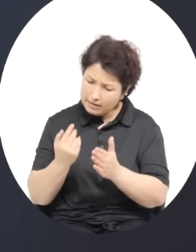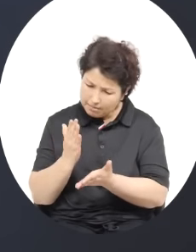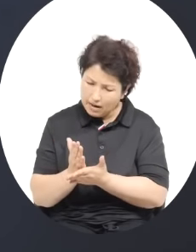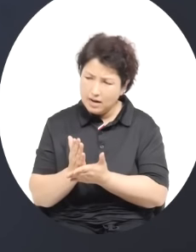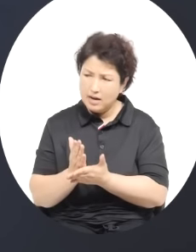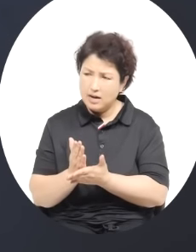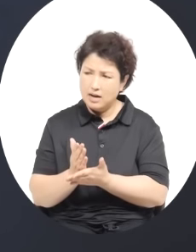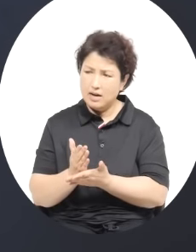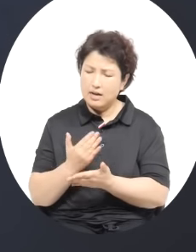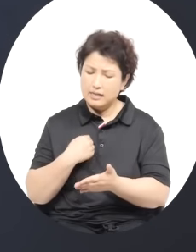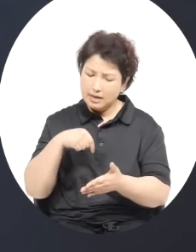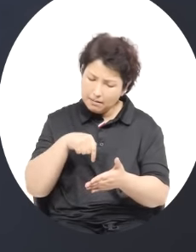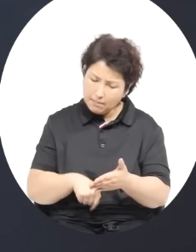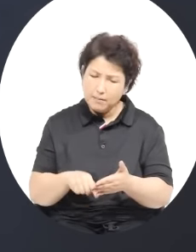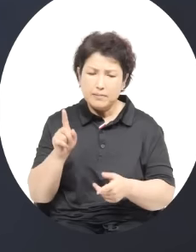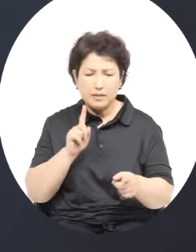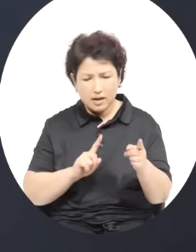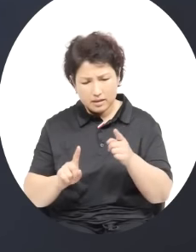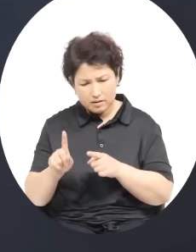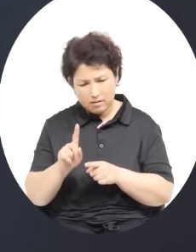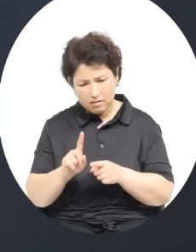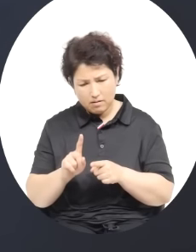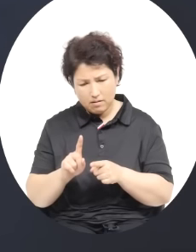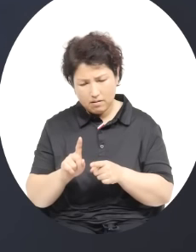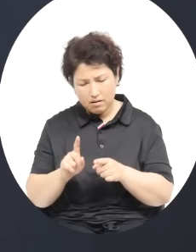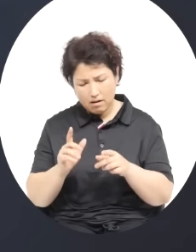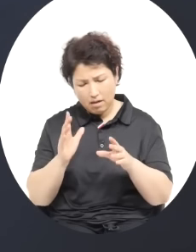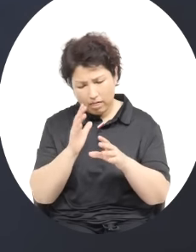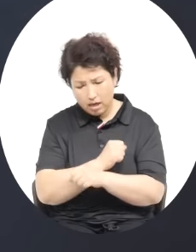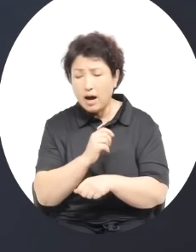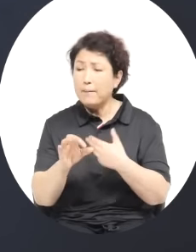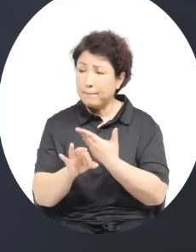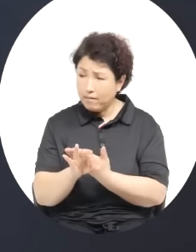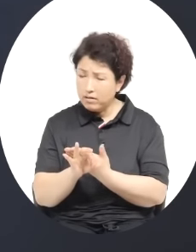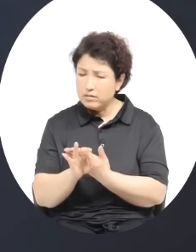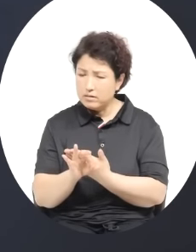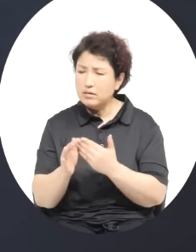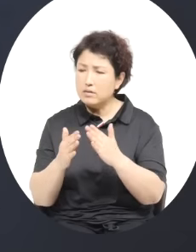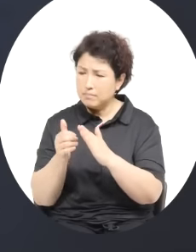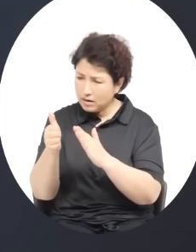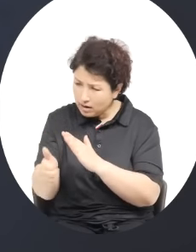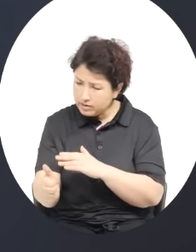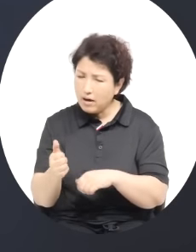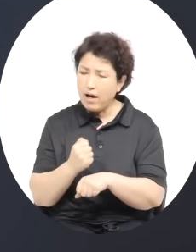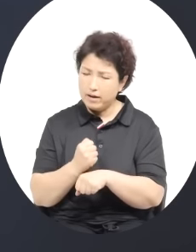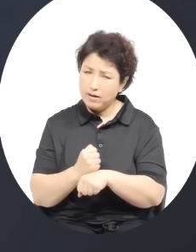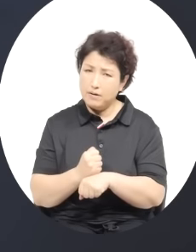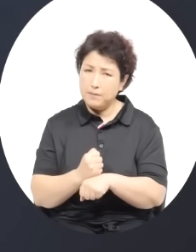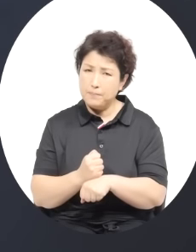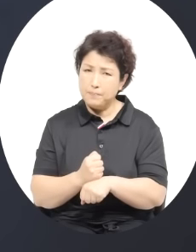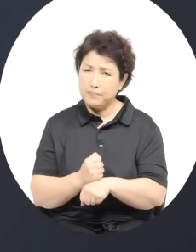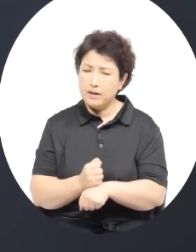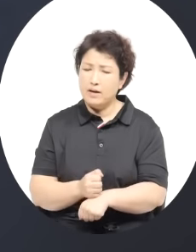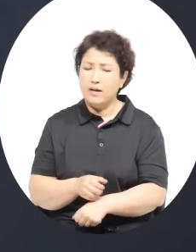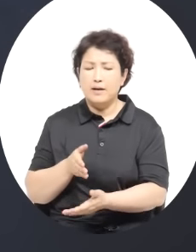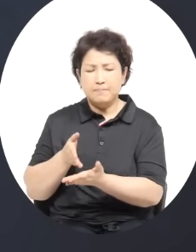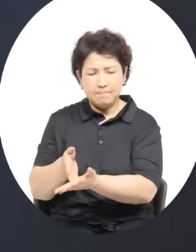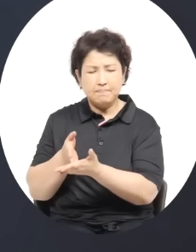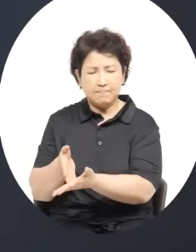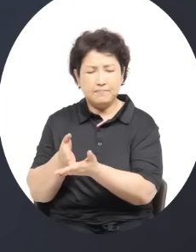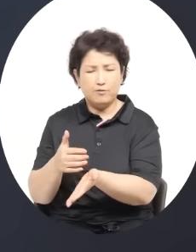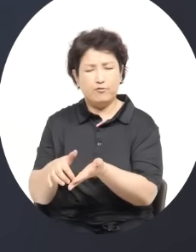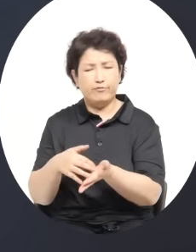주십시오. 제가 상처가 치유되면 그때 찾아뵙고 인사드리겠습니다. 이렇게 한 열 번쯤